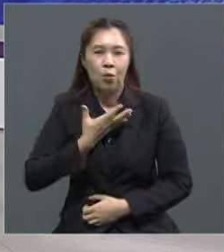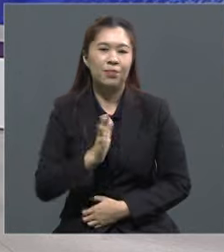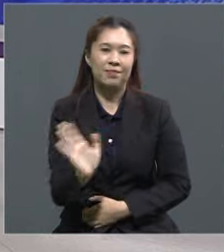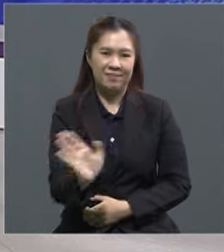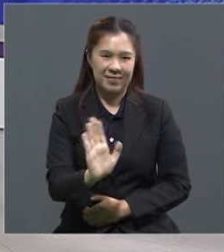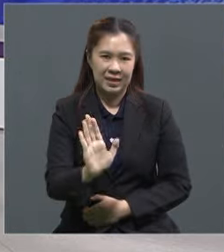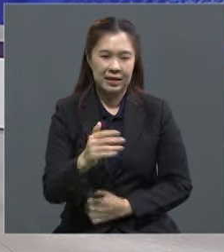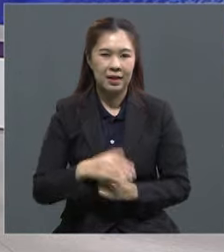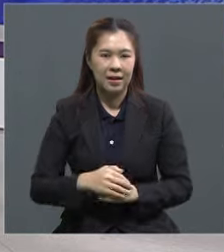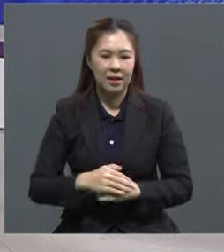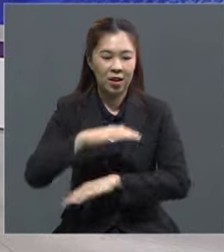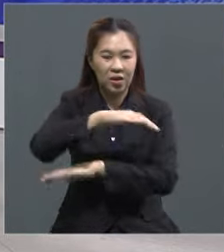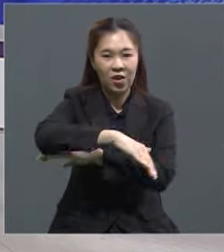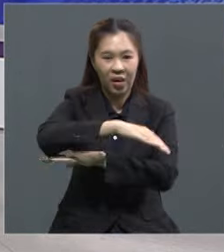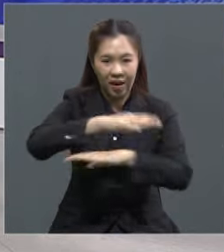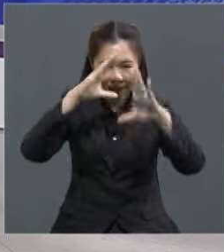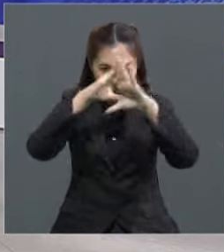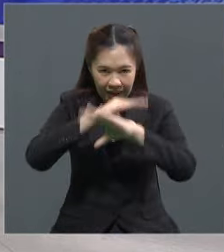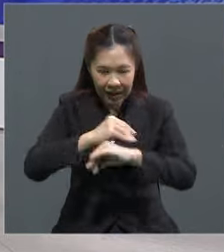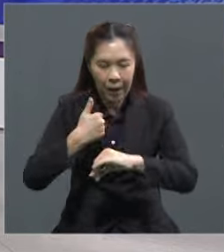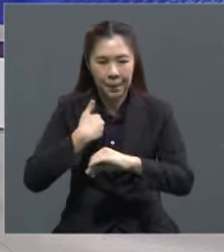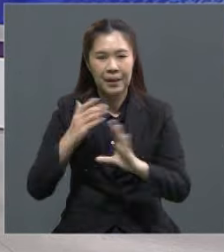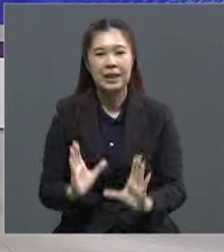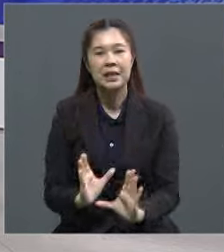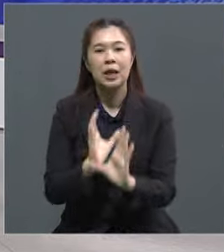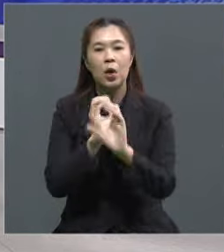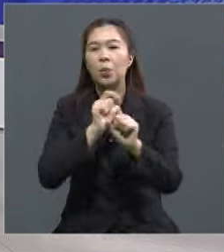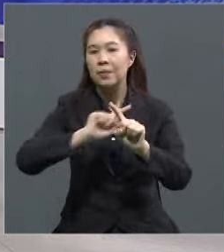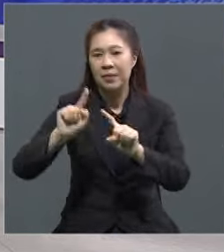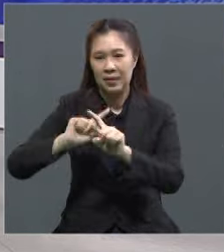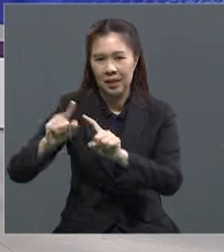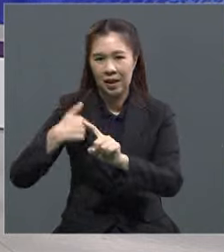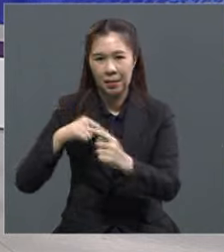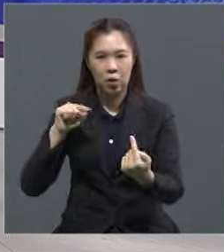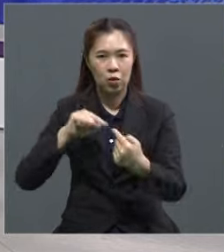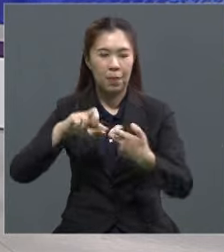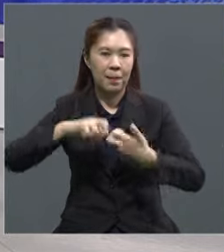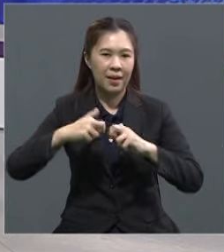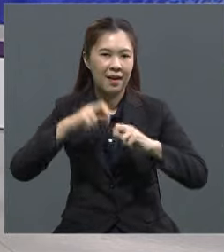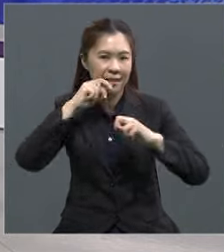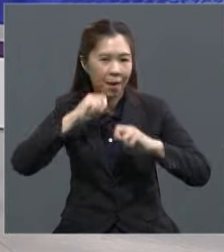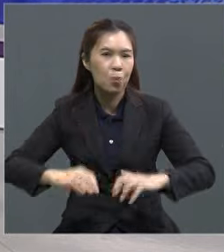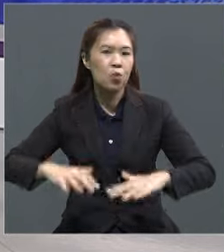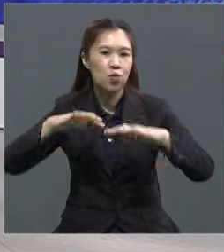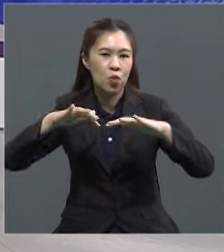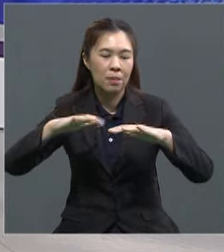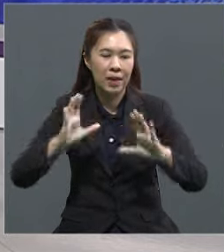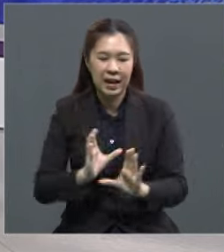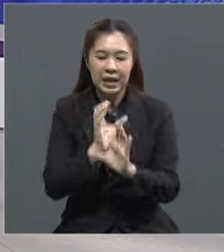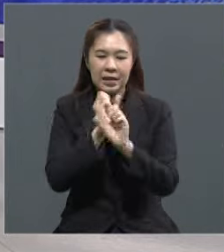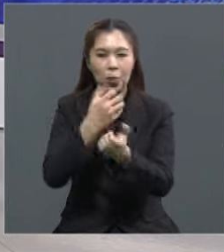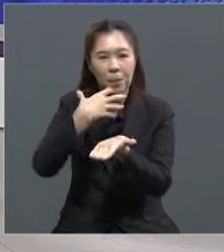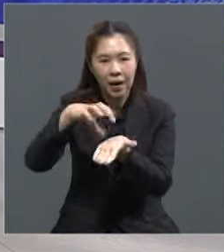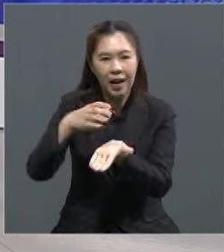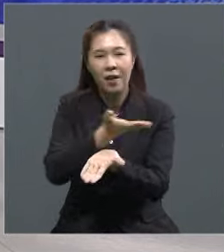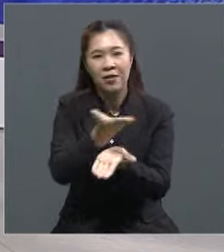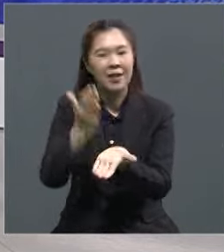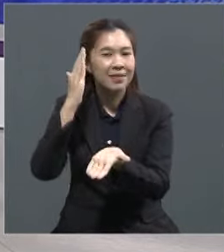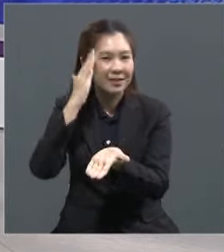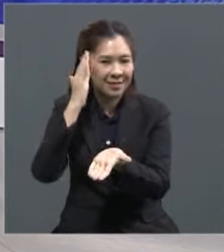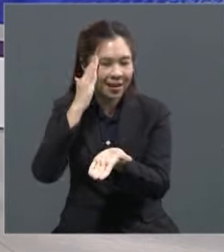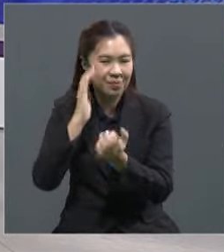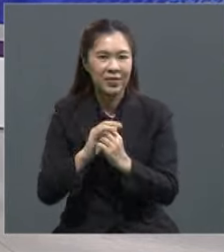อย่างทุกข่าวค่ำของเราก็จะสรุปประมวลสถานการณ์ต่างๆโดยเฉพาะเรื่องของสถานการณ์น้ำมาให้กับพี่น้องคุณผู้ชมได้ติดตามกันนะครับ